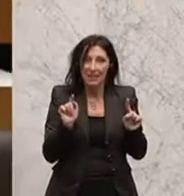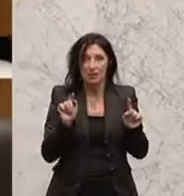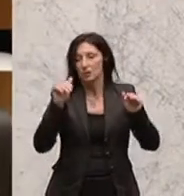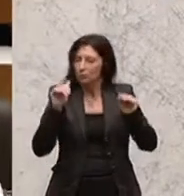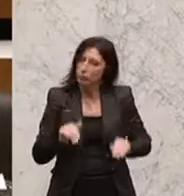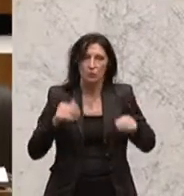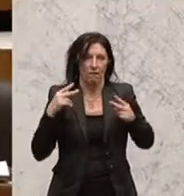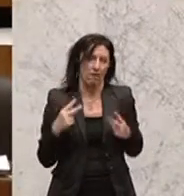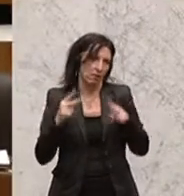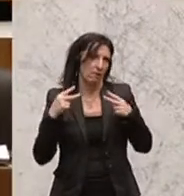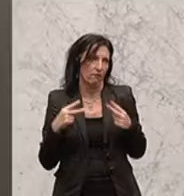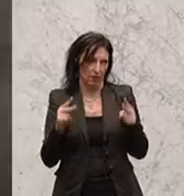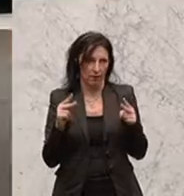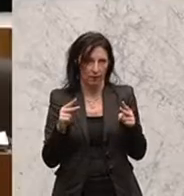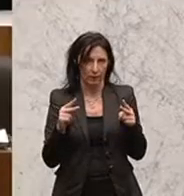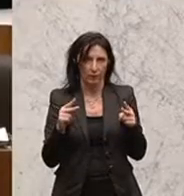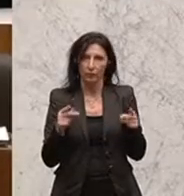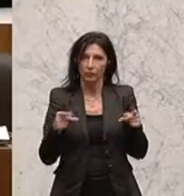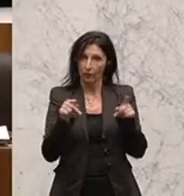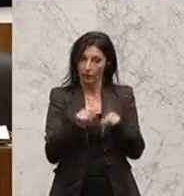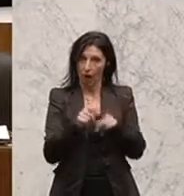werden muss. Auch in dem